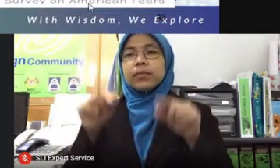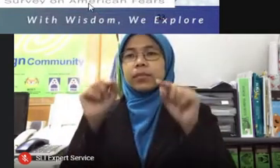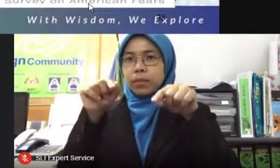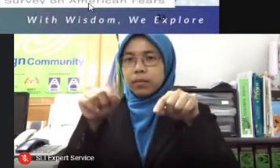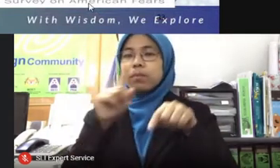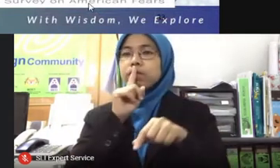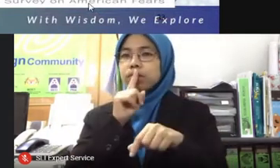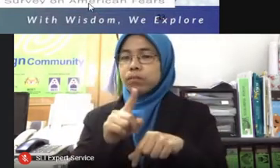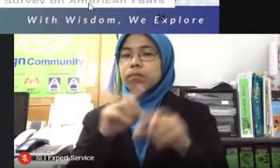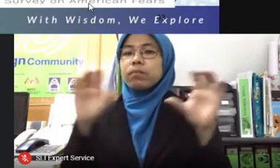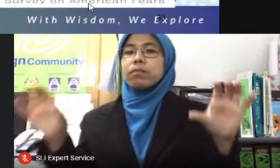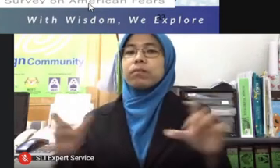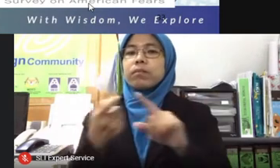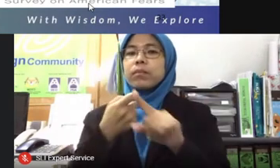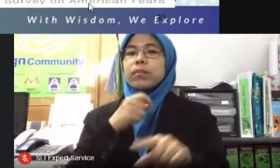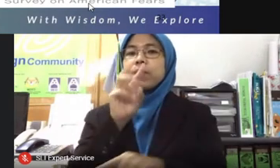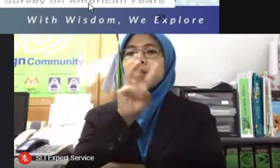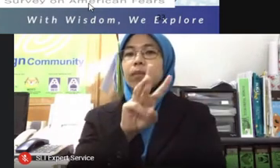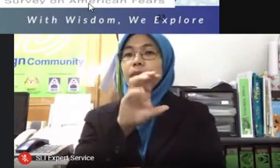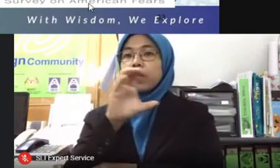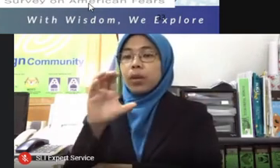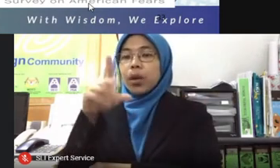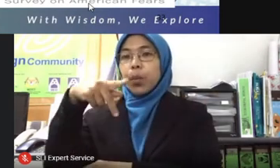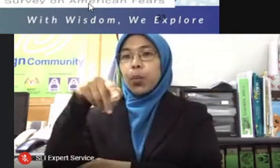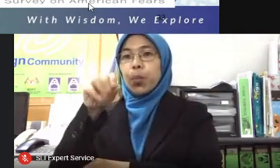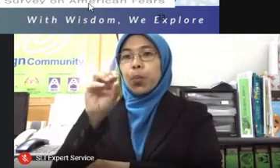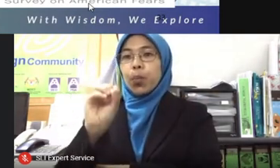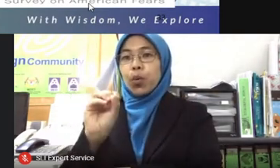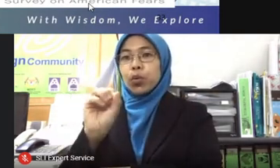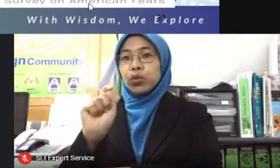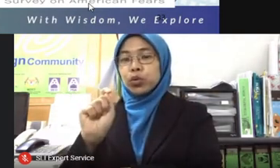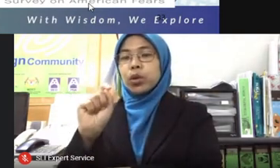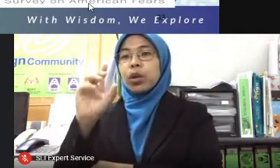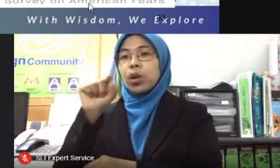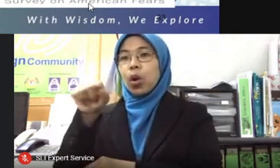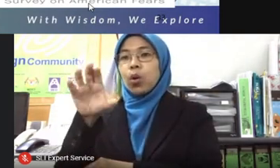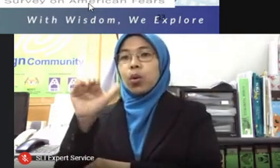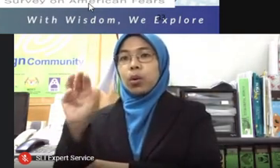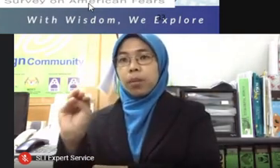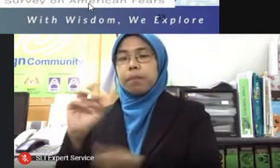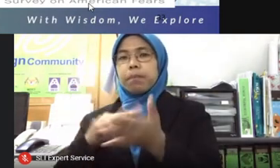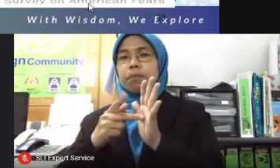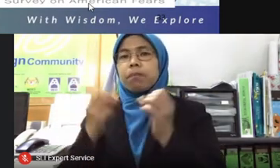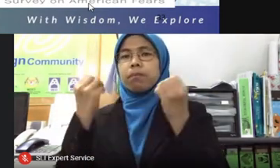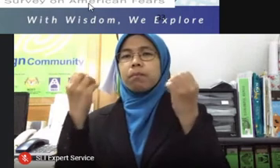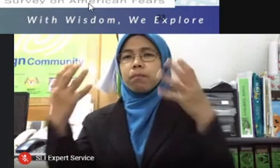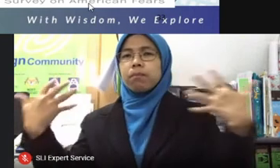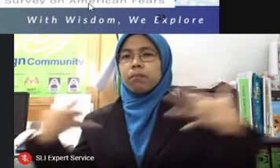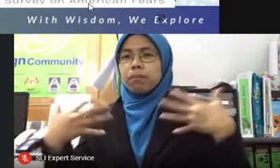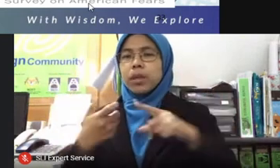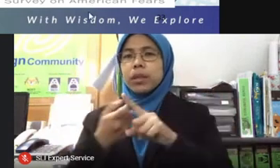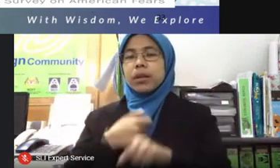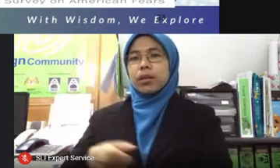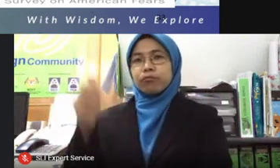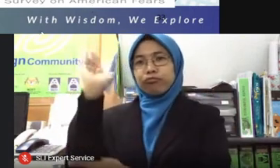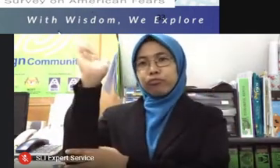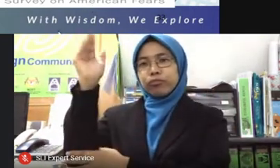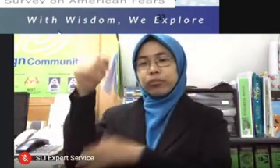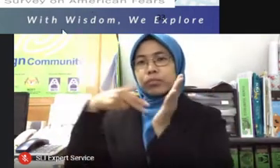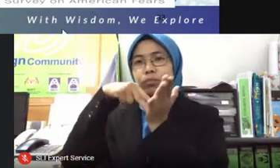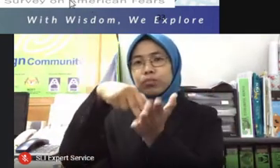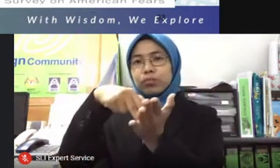yang dibuat oleh washingtonpost.com tentang ketakutan oleh orang ramai dalam public speaking. Public speaking itu nombor